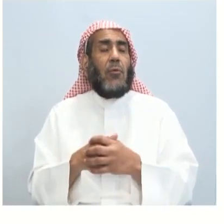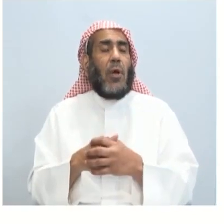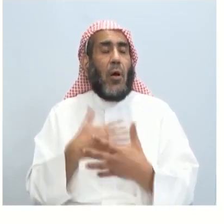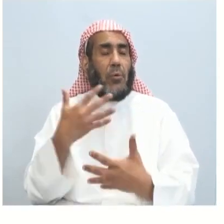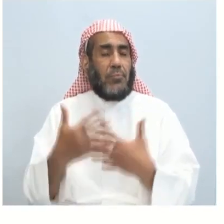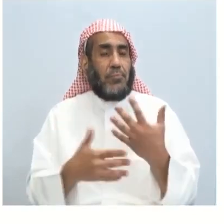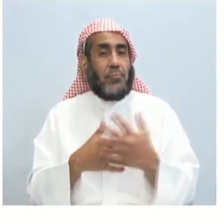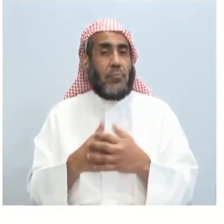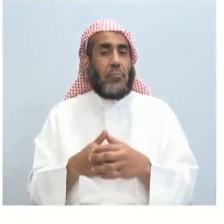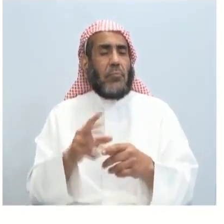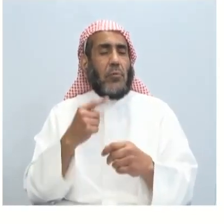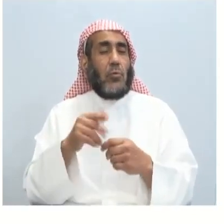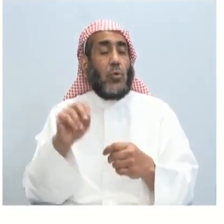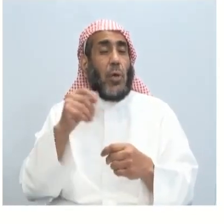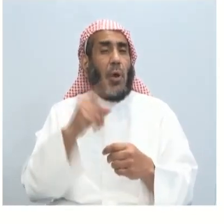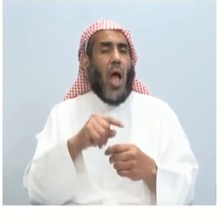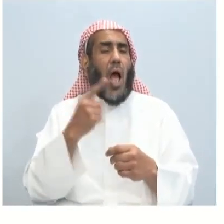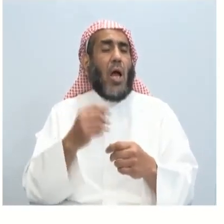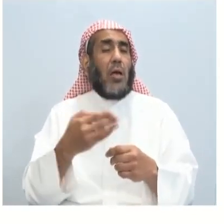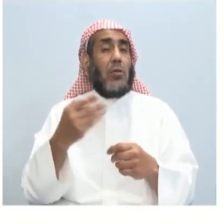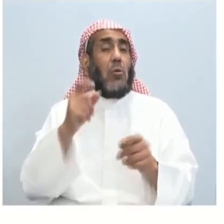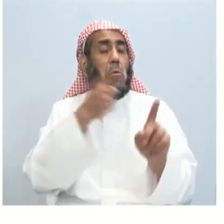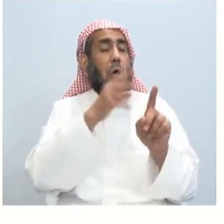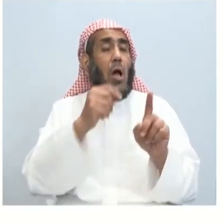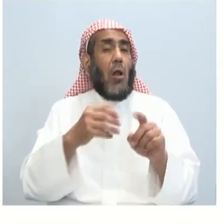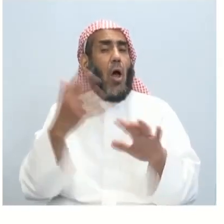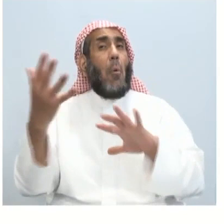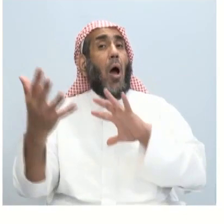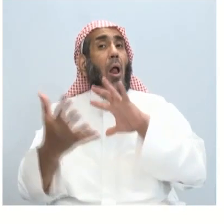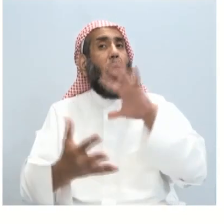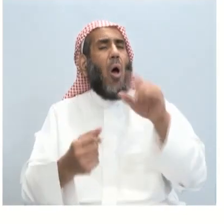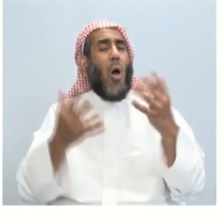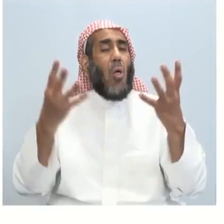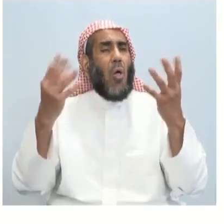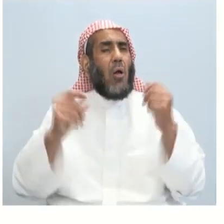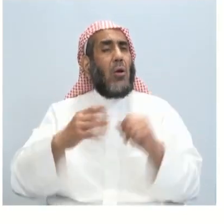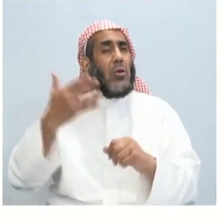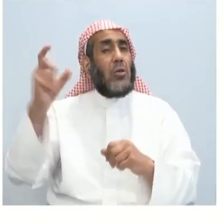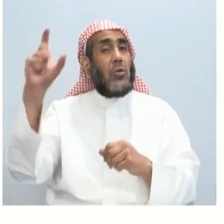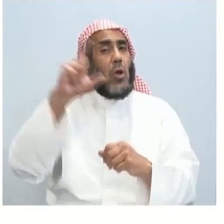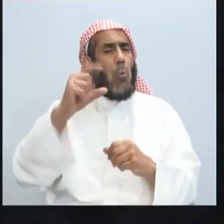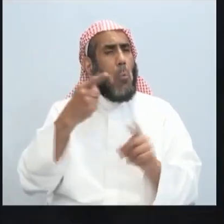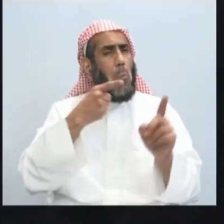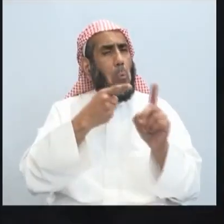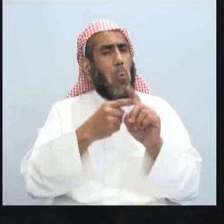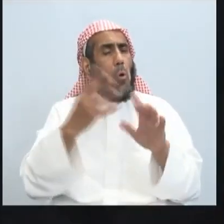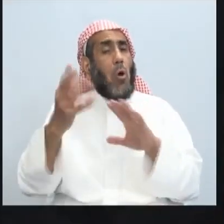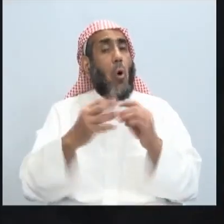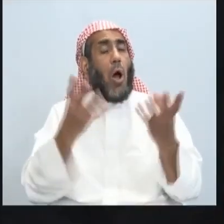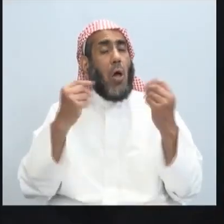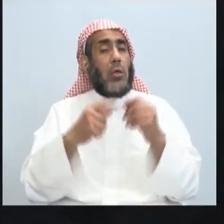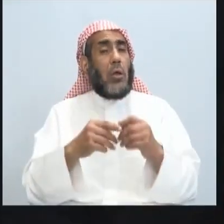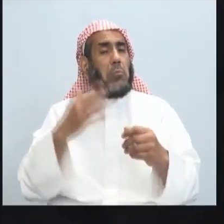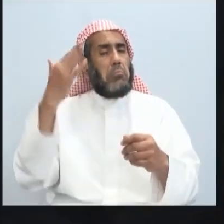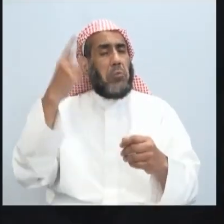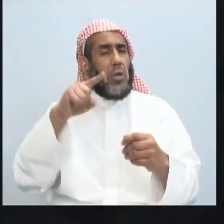هنا اعتبر جابر احد اعلام الحضاره الاسلاميه احد اعلام علم من اعلام الحضاره الاسلاميه وهذا دال على